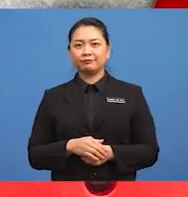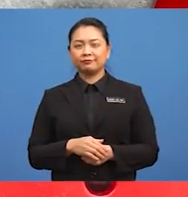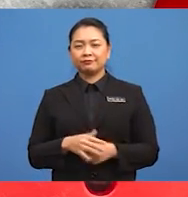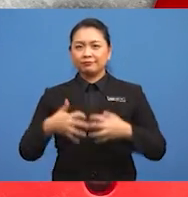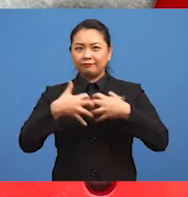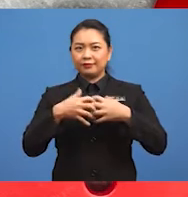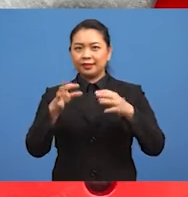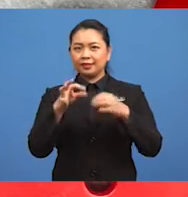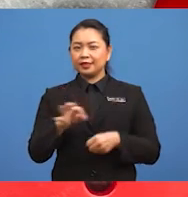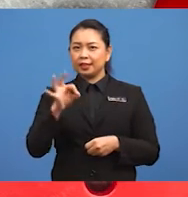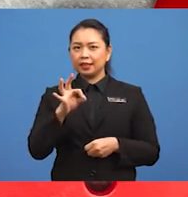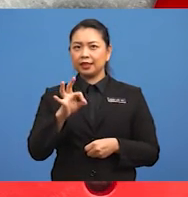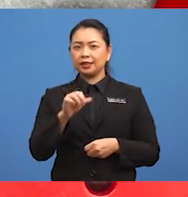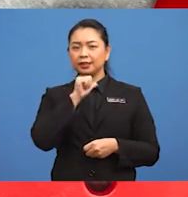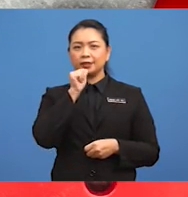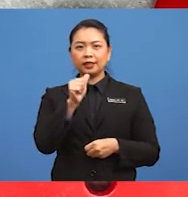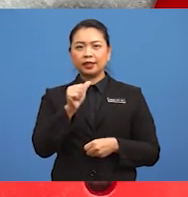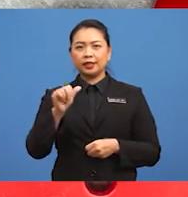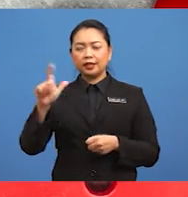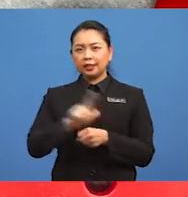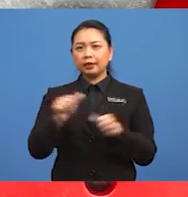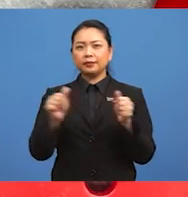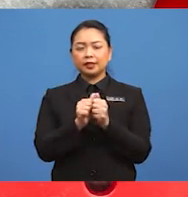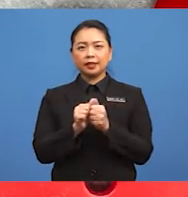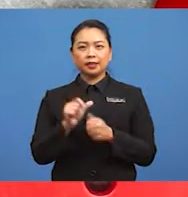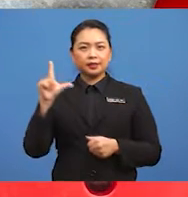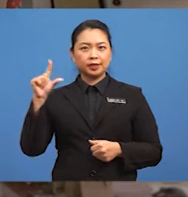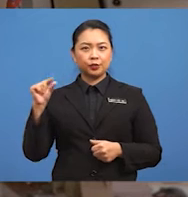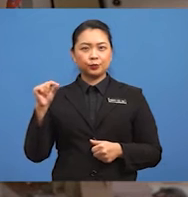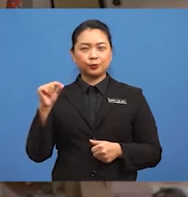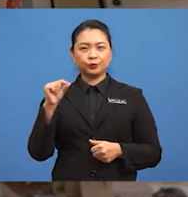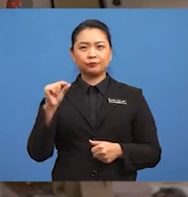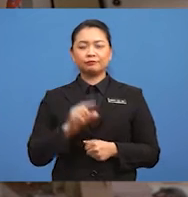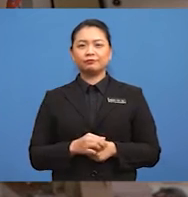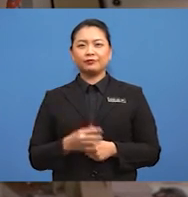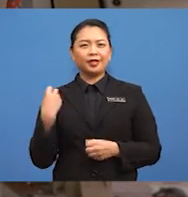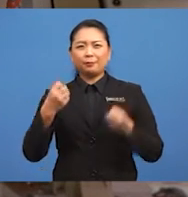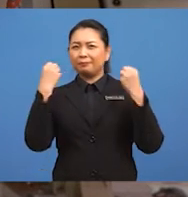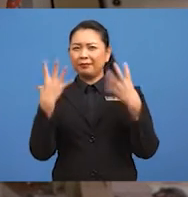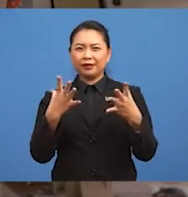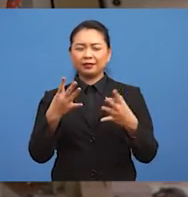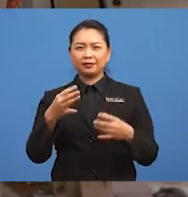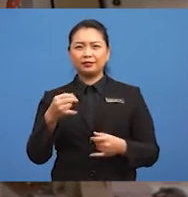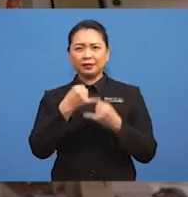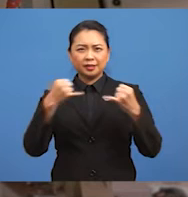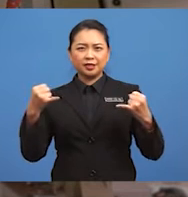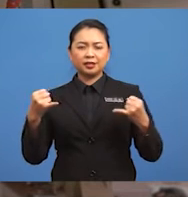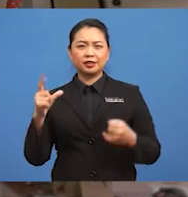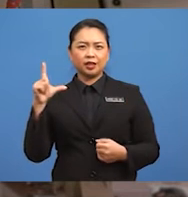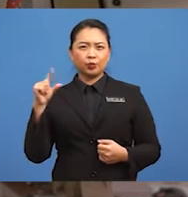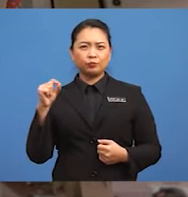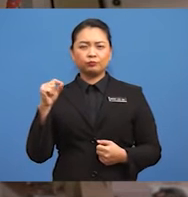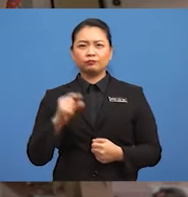Mesin jahit tidak lengkap tanpa jarum. Oleh itu, jarum ada pelbagai jenis dan digunakan